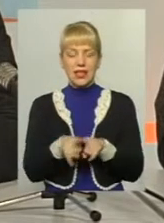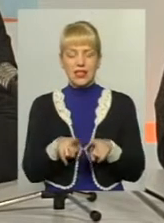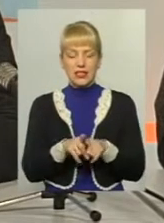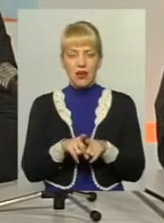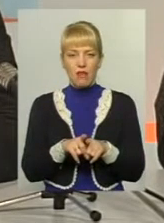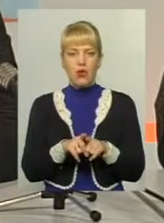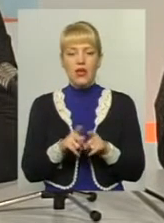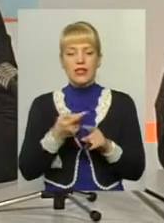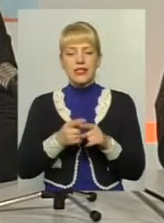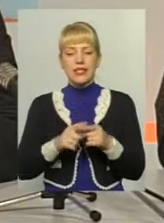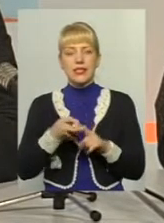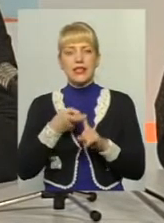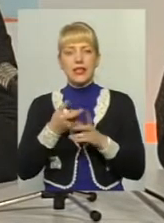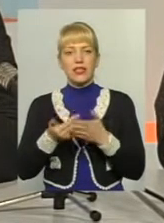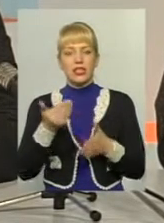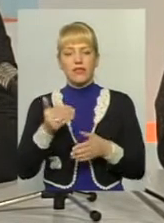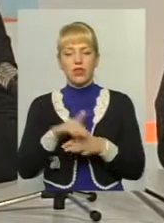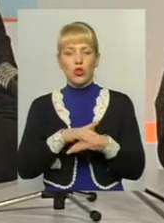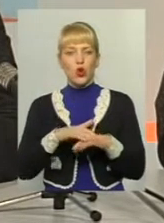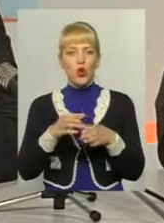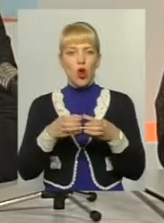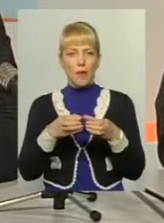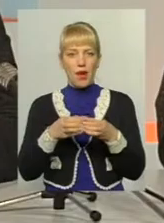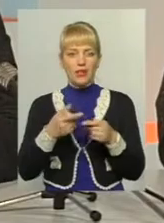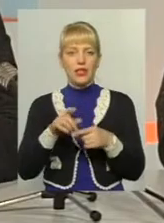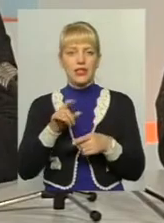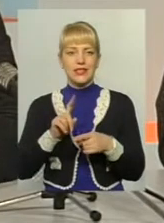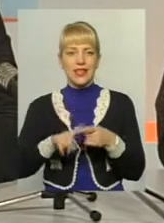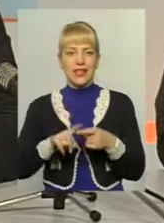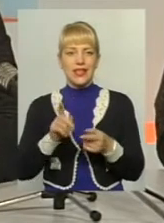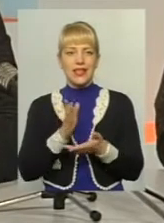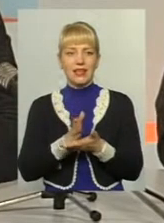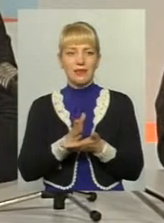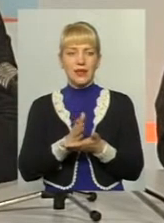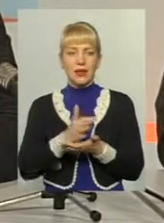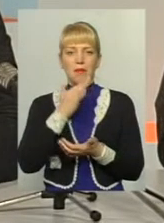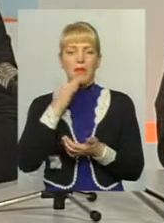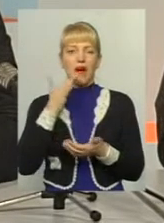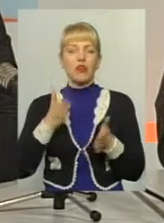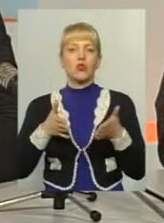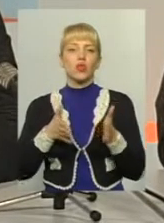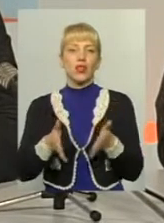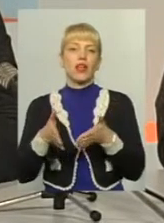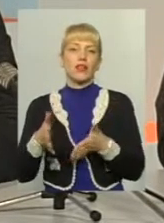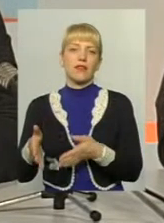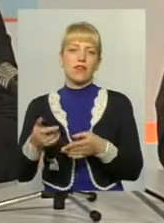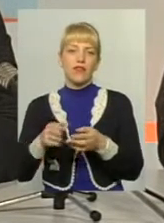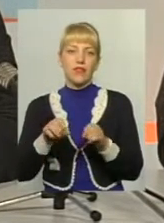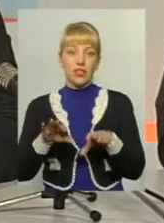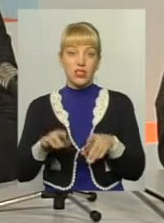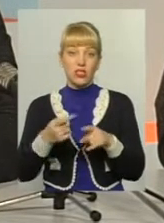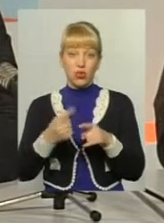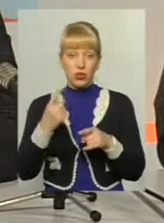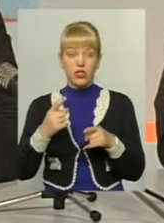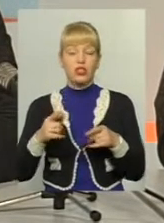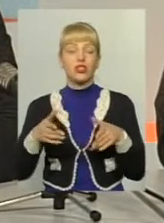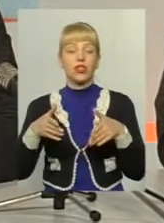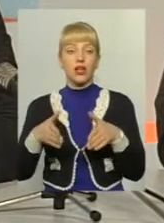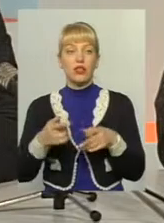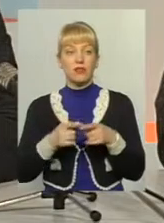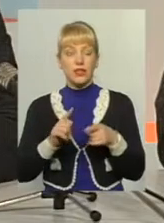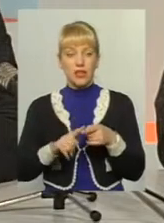таким чином вже зараховується на рахунок внесків тих співвласників. По